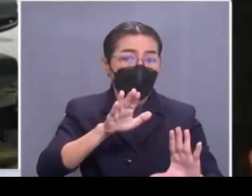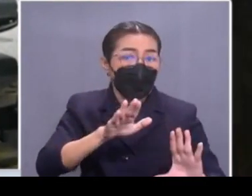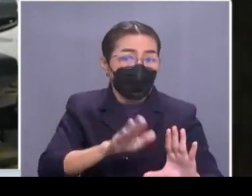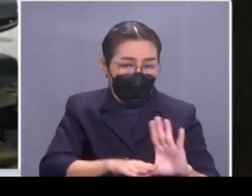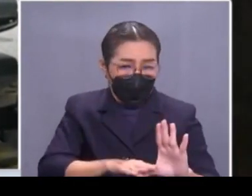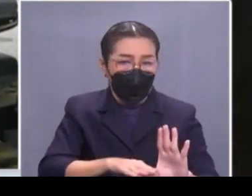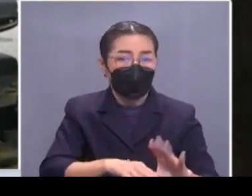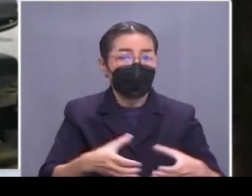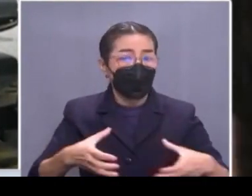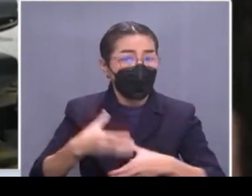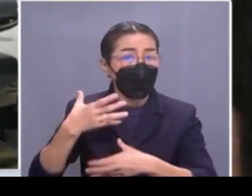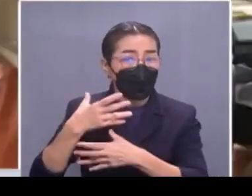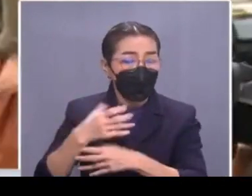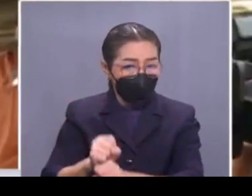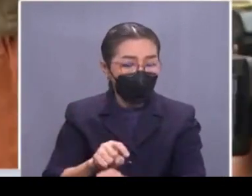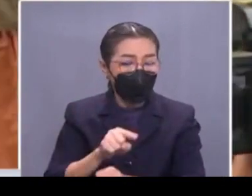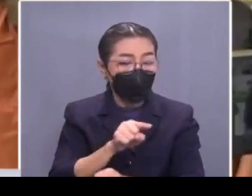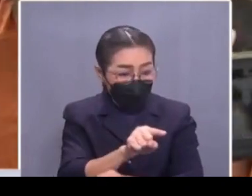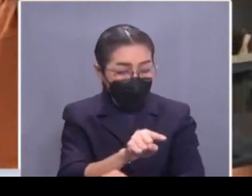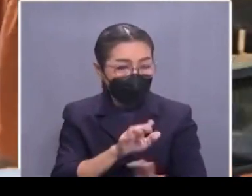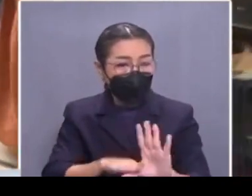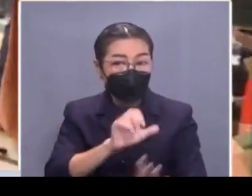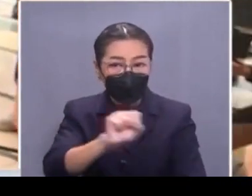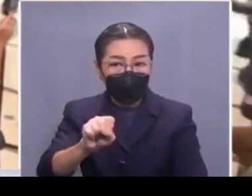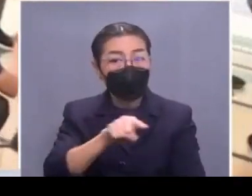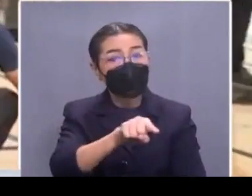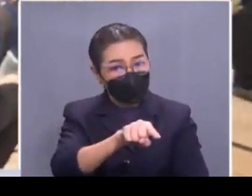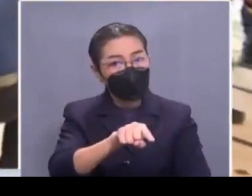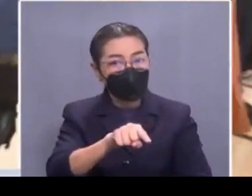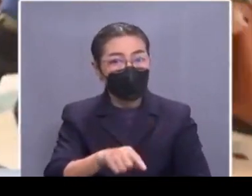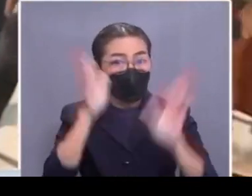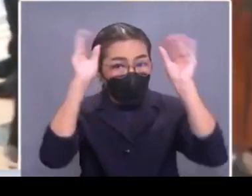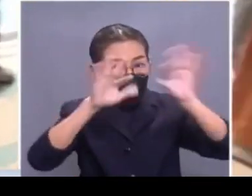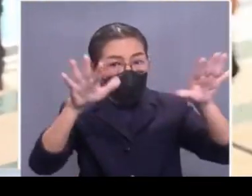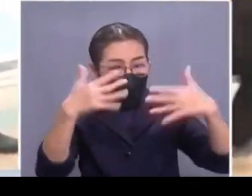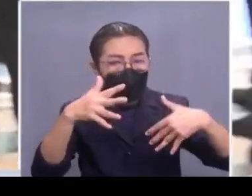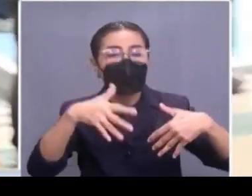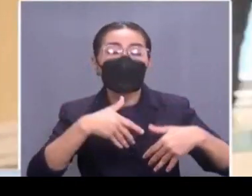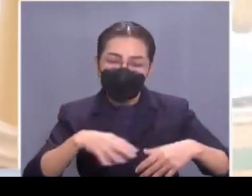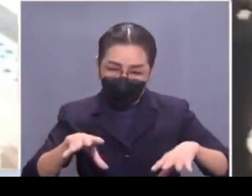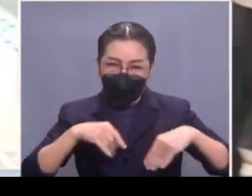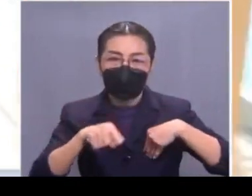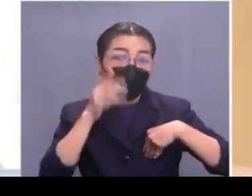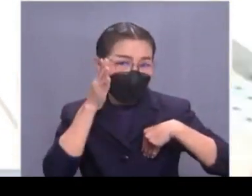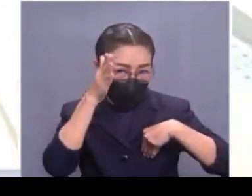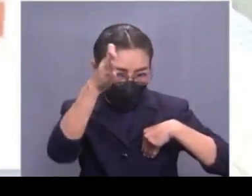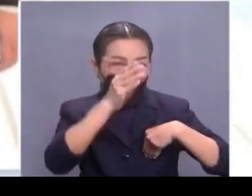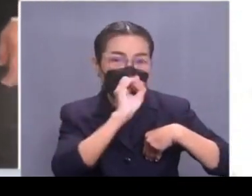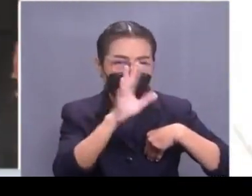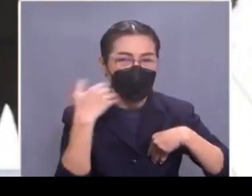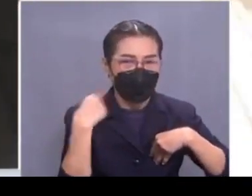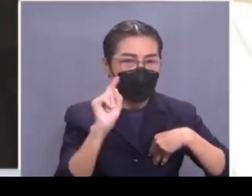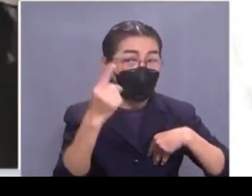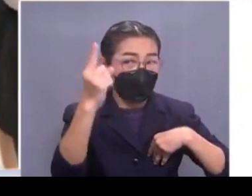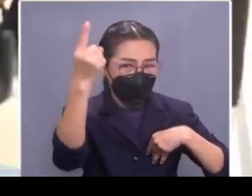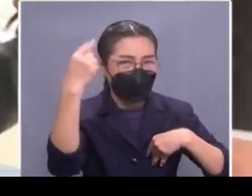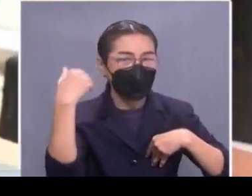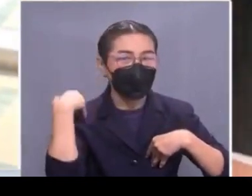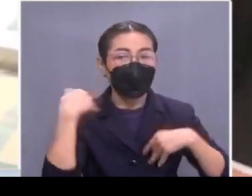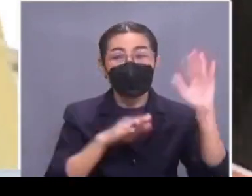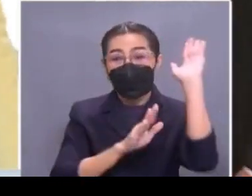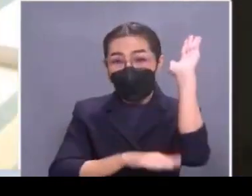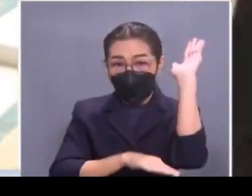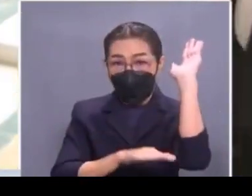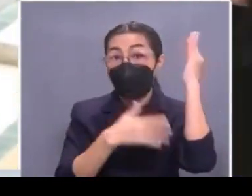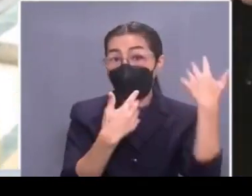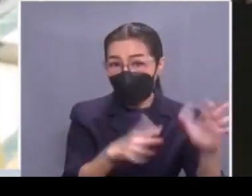นะคะว่าหลังจากนี้จะมีคนรุ่นใหม่เข้ามาทยอยอีกเป็นจำนวนมากจะเปิดตัวในเวลาที่เหมาะสมไม่ได้เปิดแค่พื้นที่ภาค